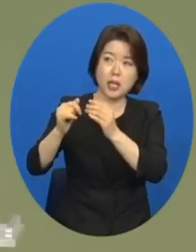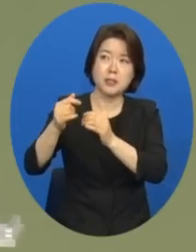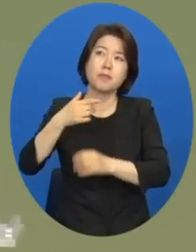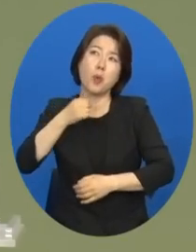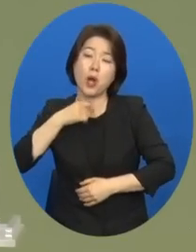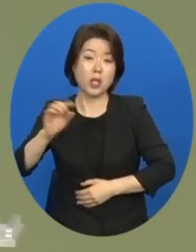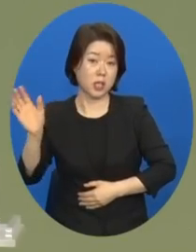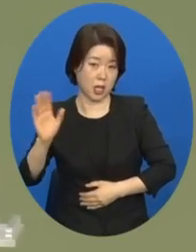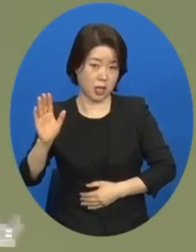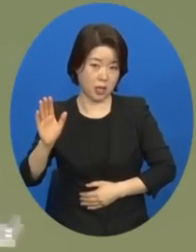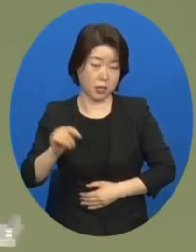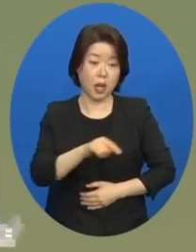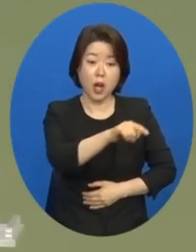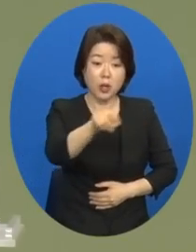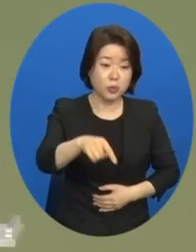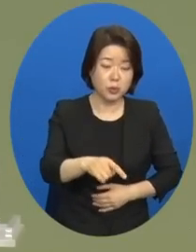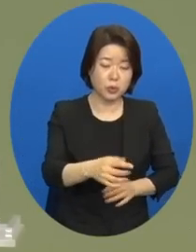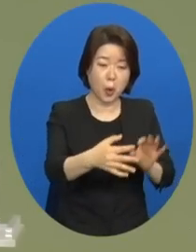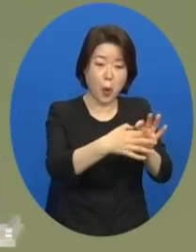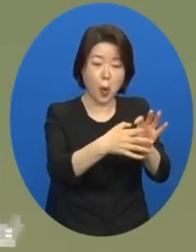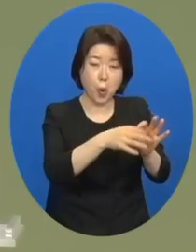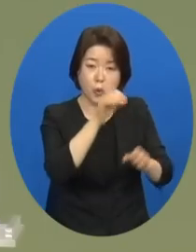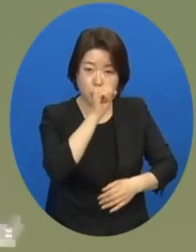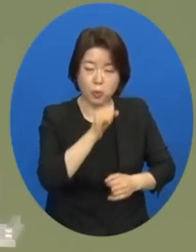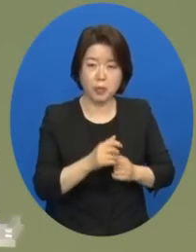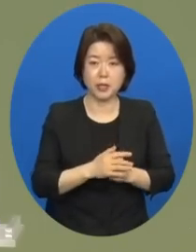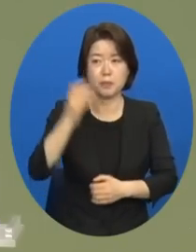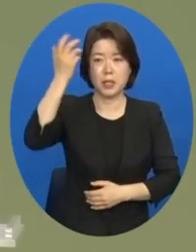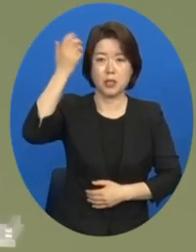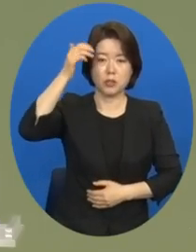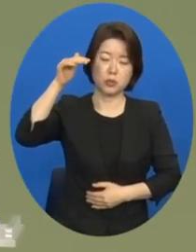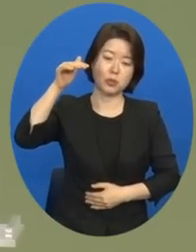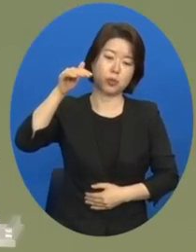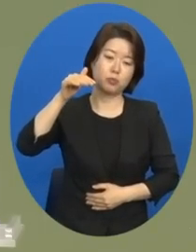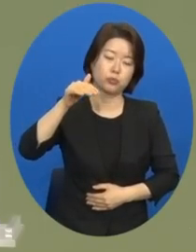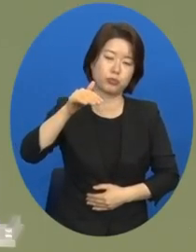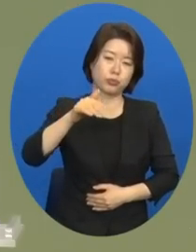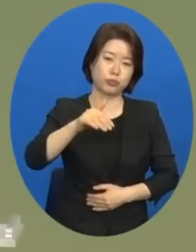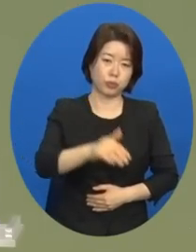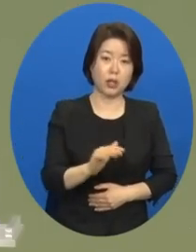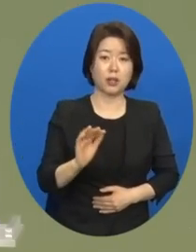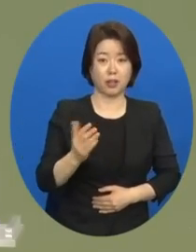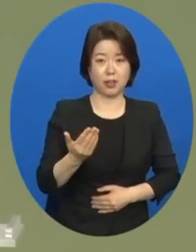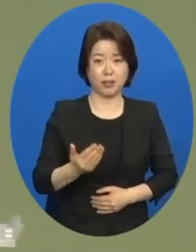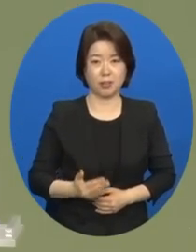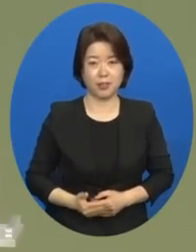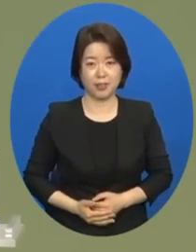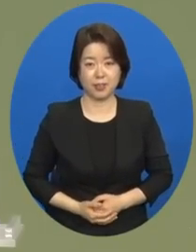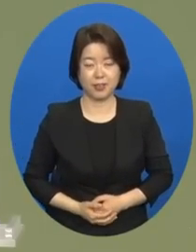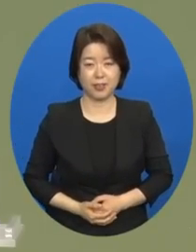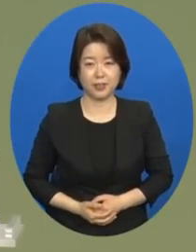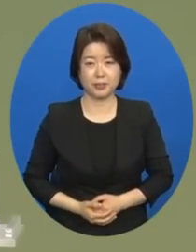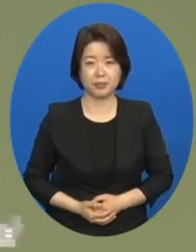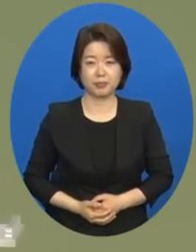하나님과 교제가 없는 영적으로 다운이 되는 시절로 가는 거예요